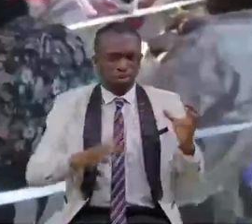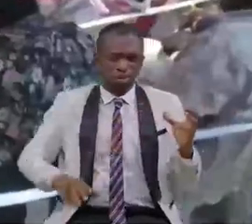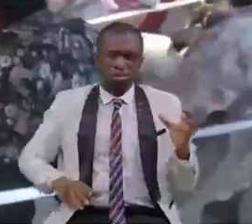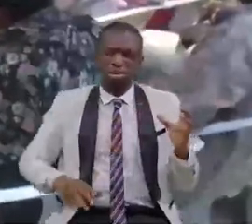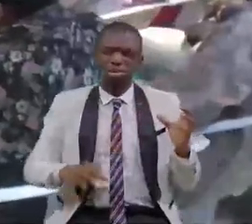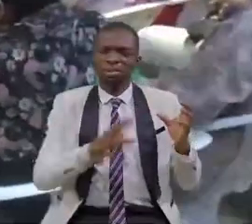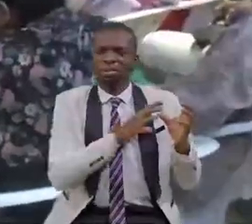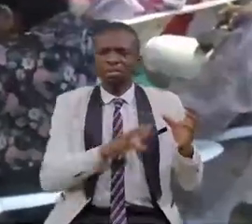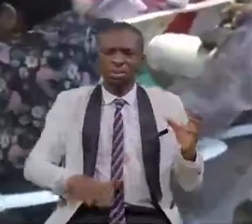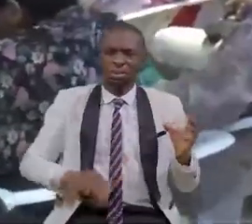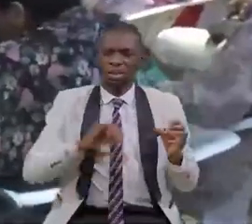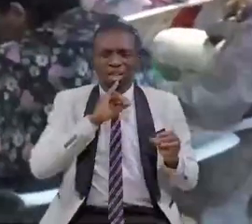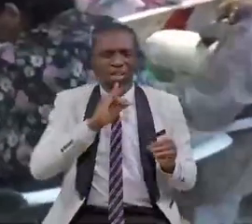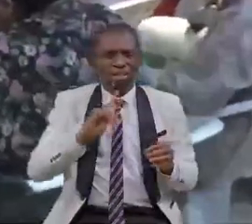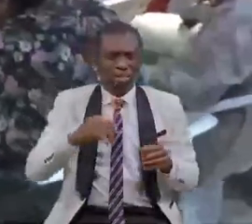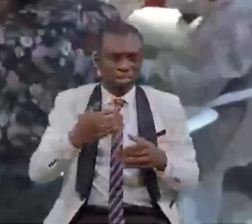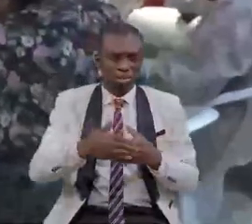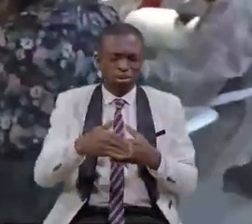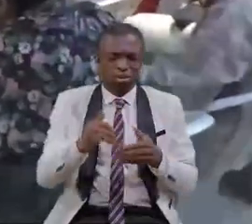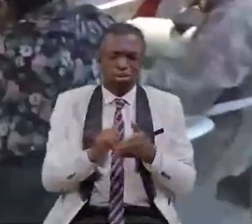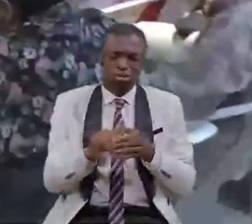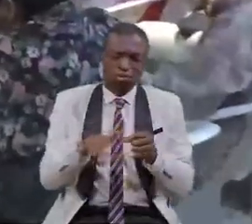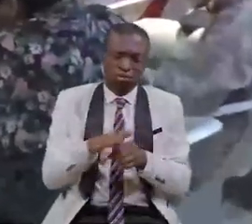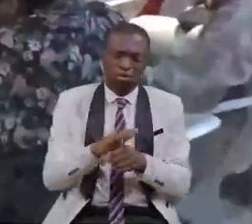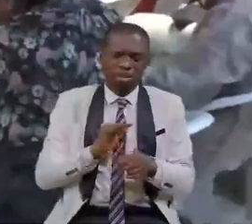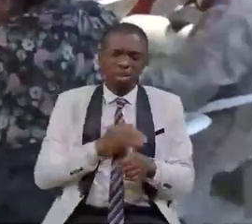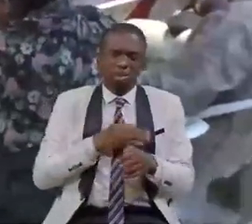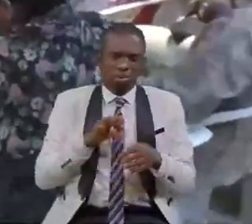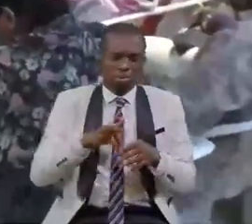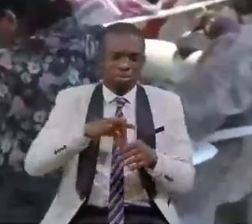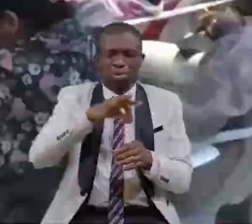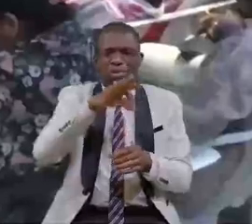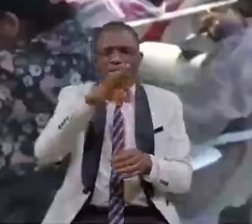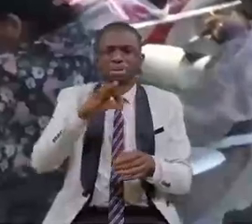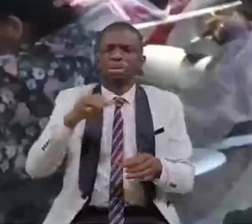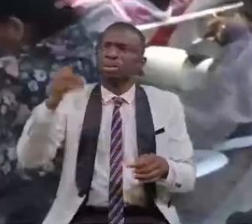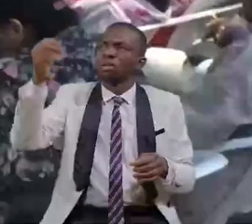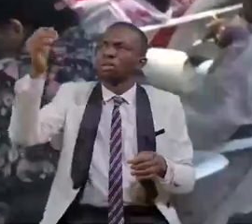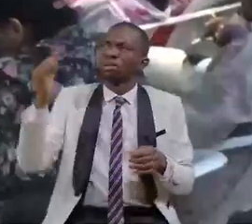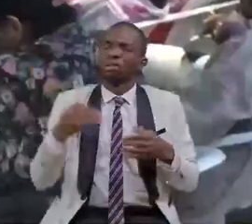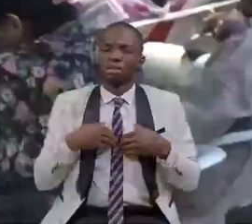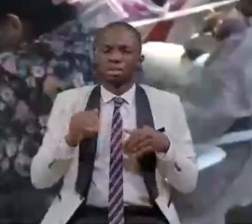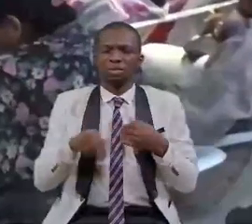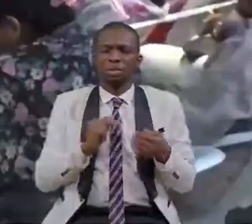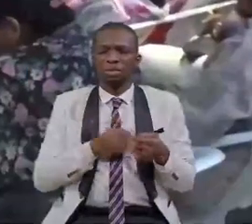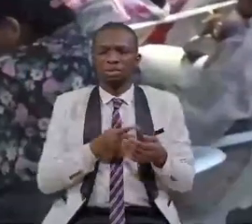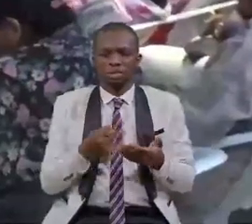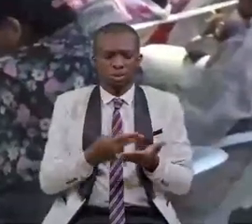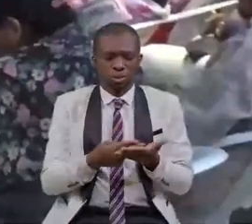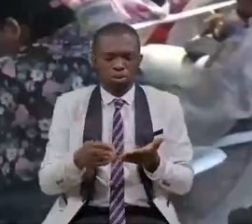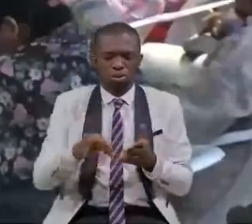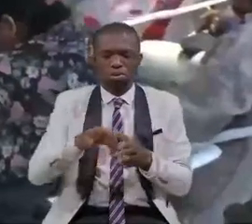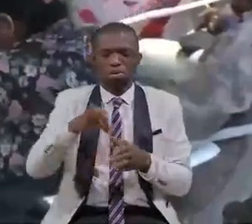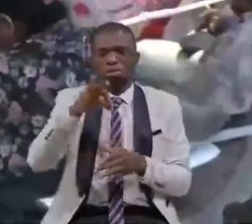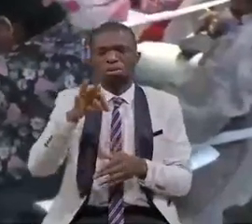Il est le pain qui nourrit notre esprit. Il nous a donné le Saint-Esprit. Mais vous devez